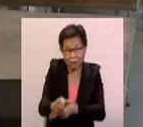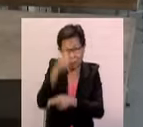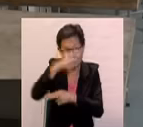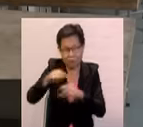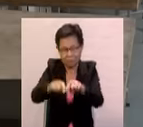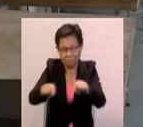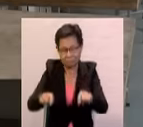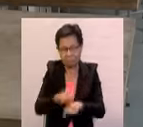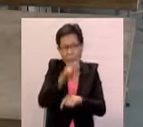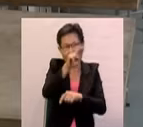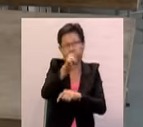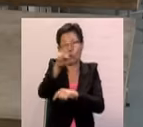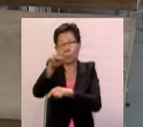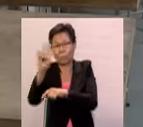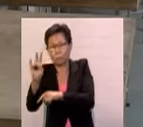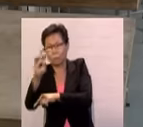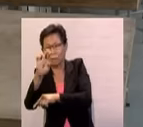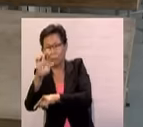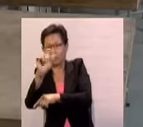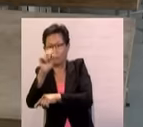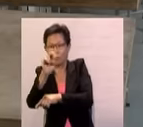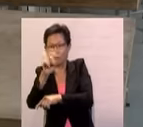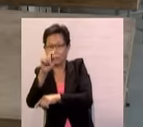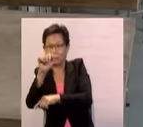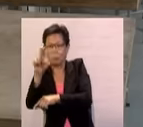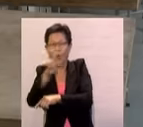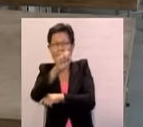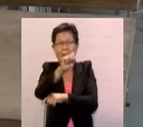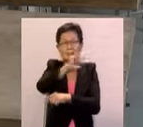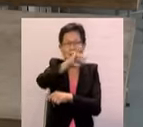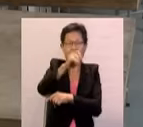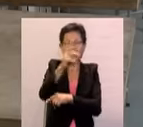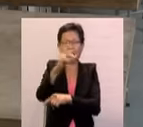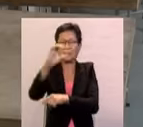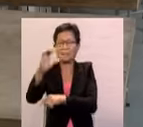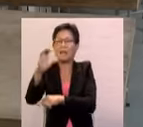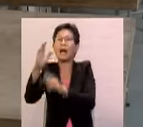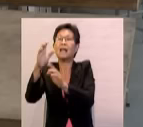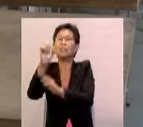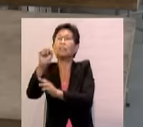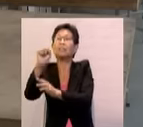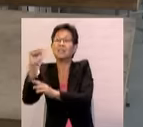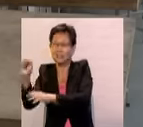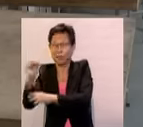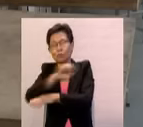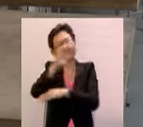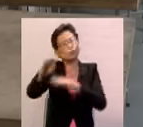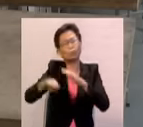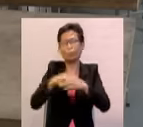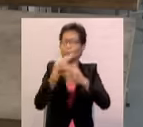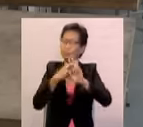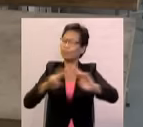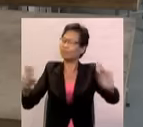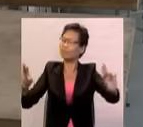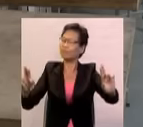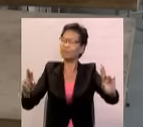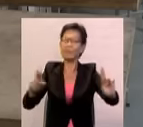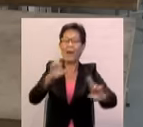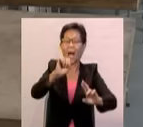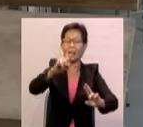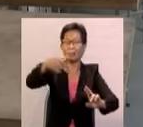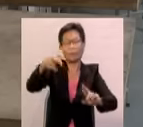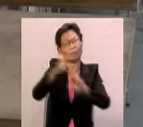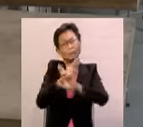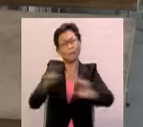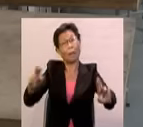bagi kawasan N27 Rantau di SJKC Bandar Seri Sendayan. Skala persiapan telah pun dibuat oleh pihak SPR